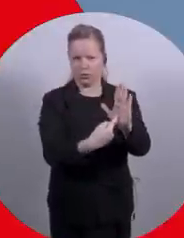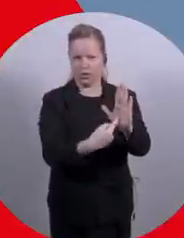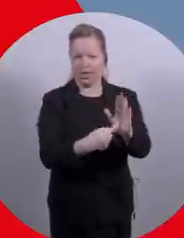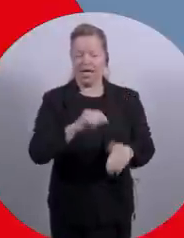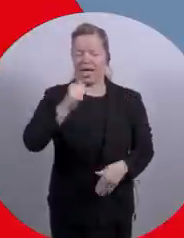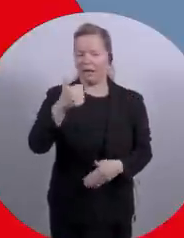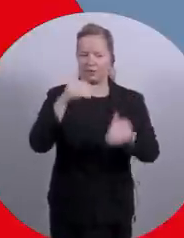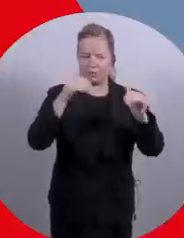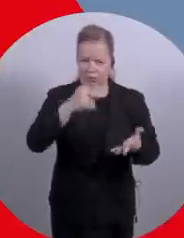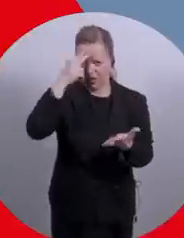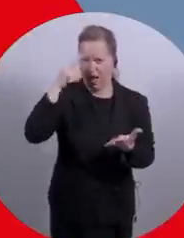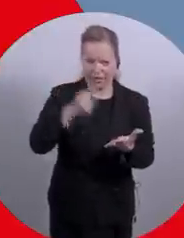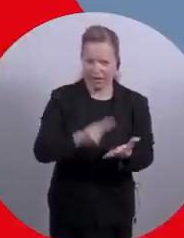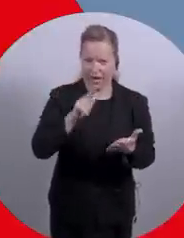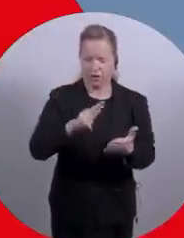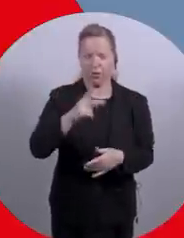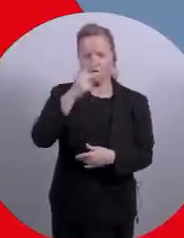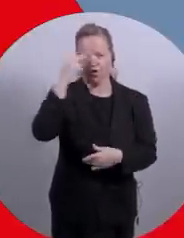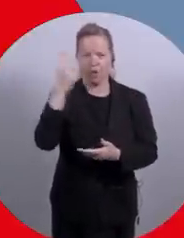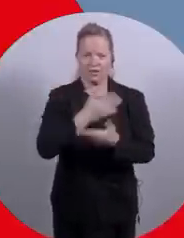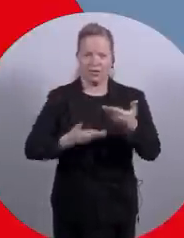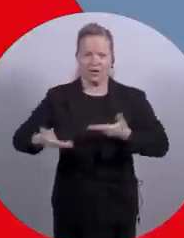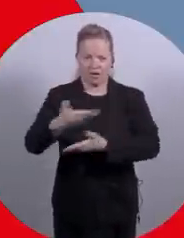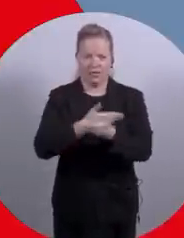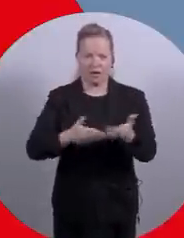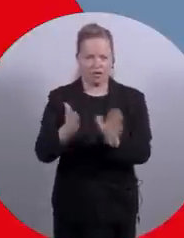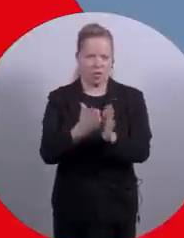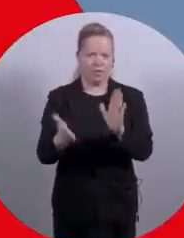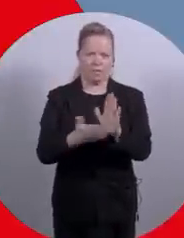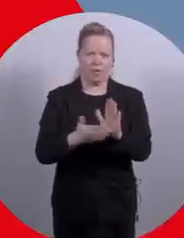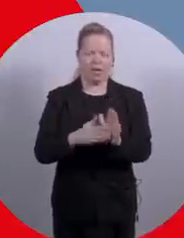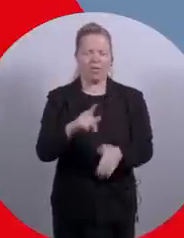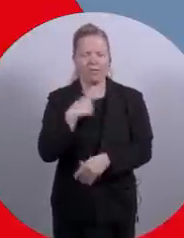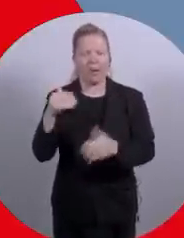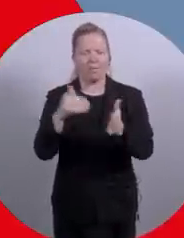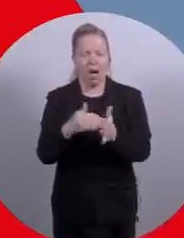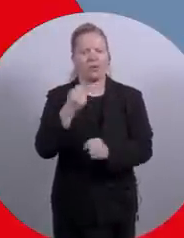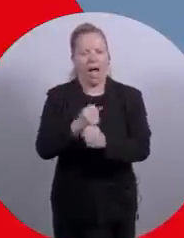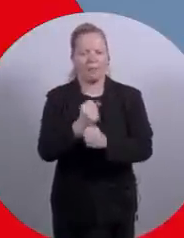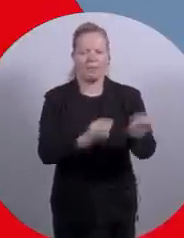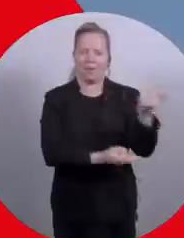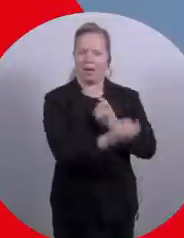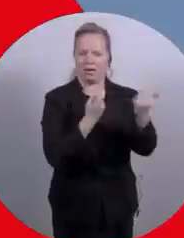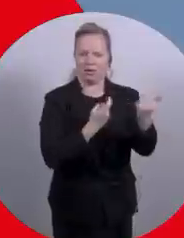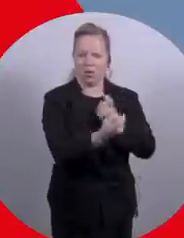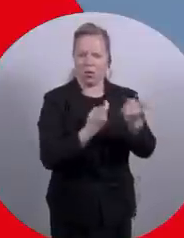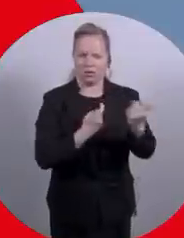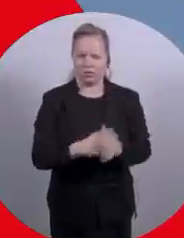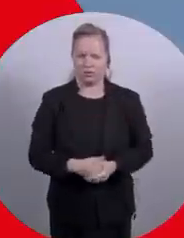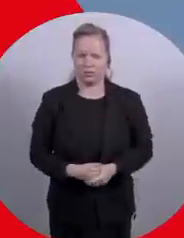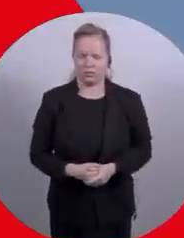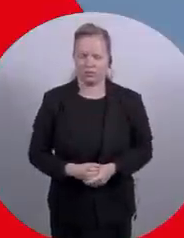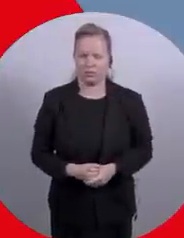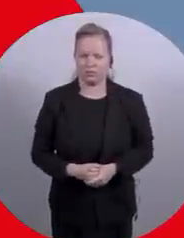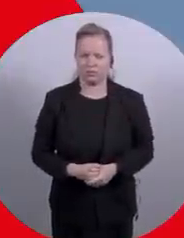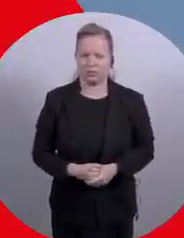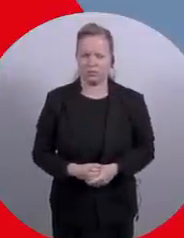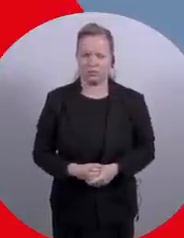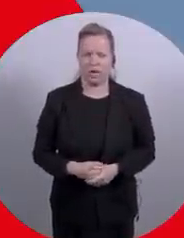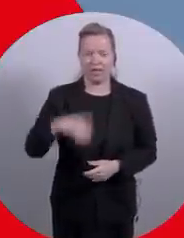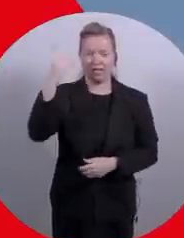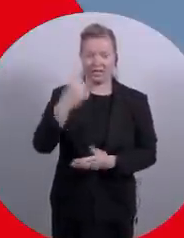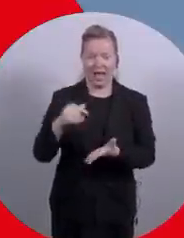anzuerkennen volkswirtschaftlich natürlich erwiesen wir brauchen Arbeitsmigration jeder der Tor hätte rausgehen wird dass sie sich aus dem